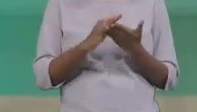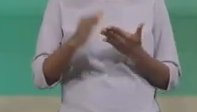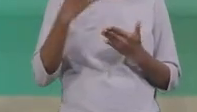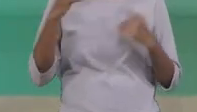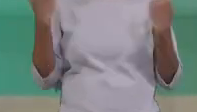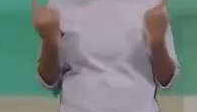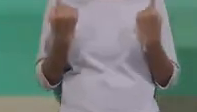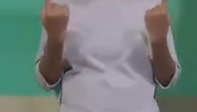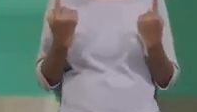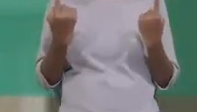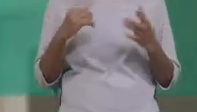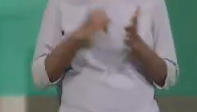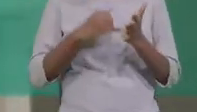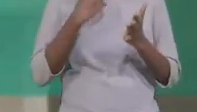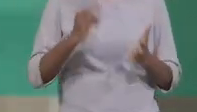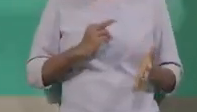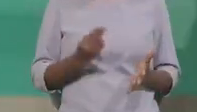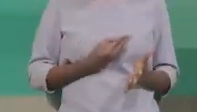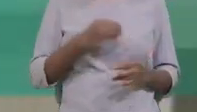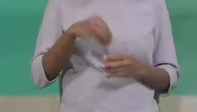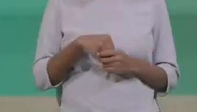de péché.